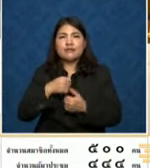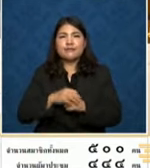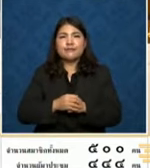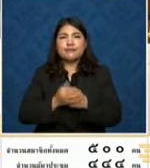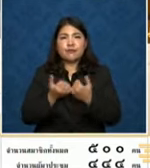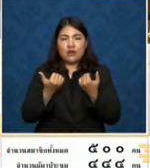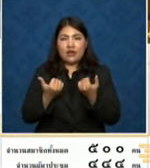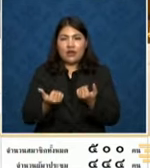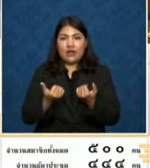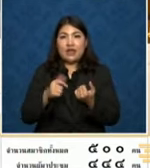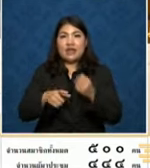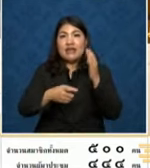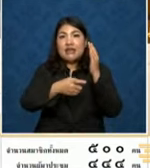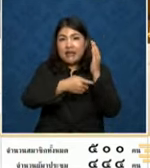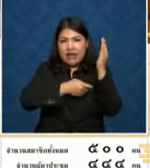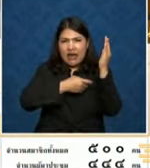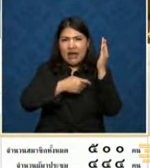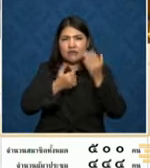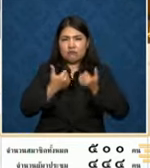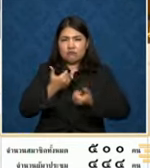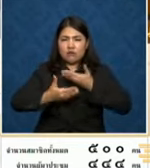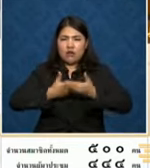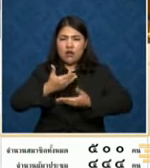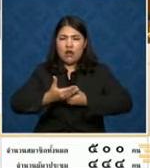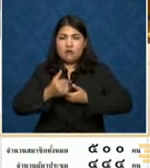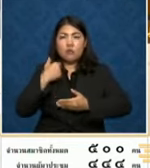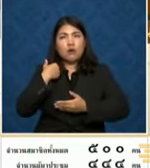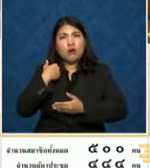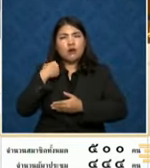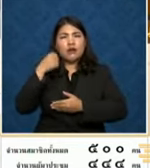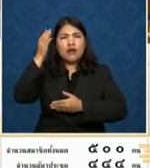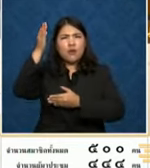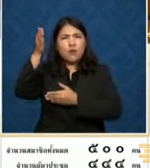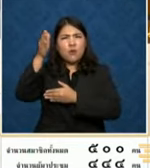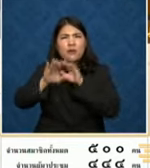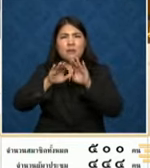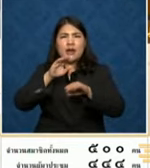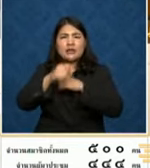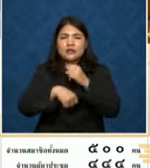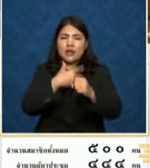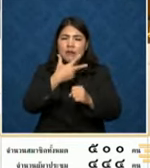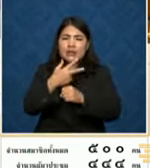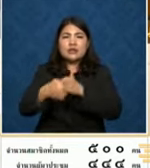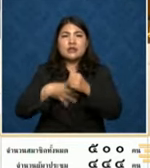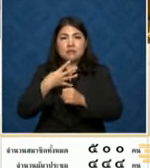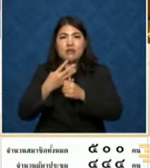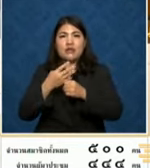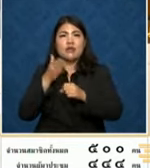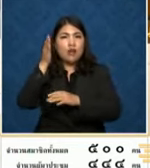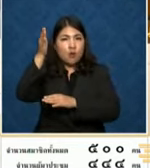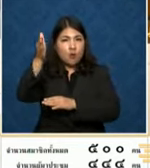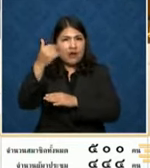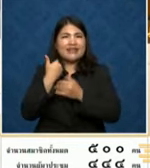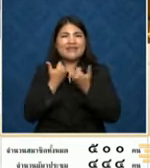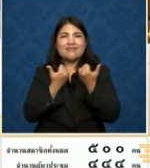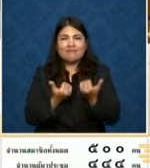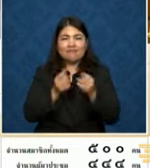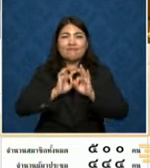ความต้องการยางนะครับตลาดไปถึงอนาคต 3-4 ปีอันนี้ถือว่าเป็นเรื่องสำคัญนอกจ